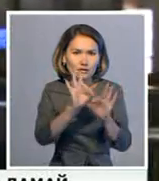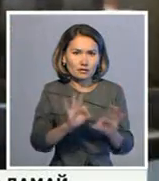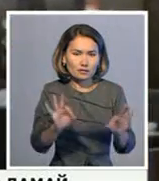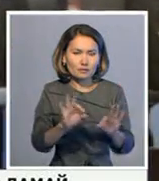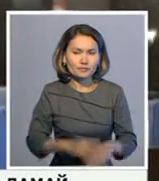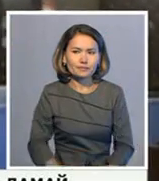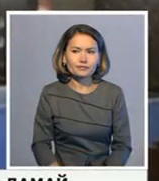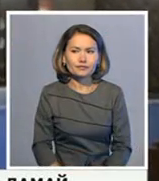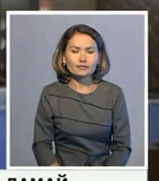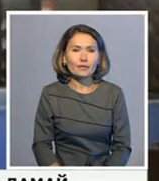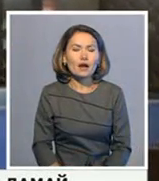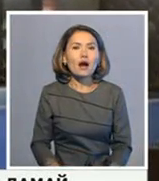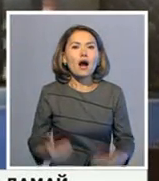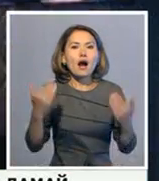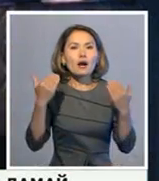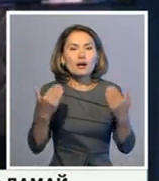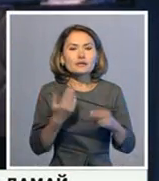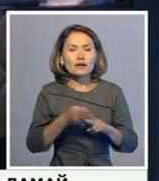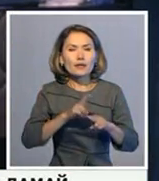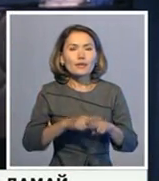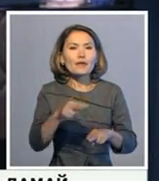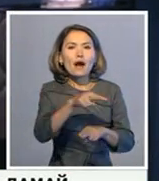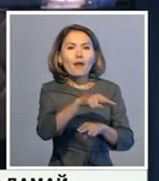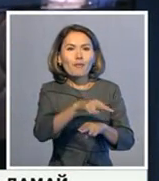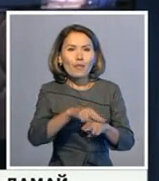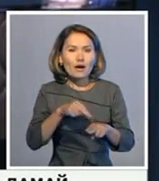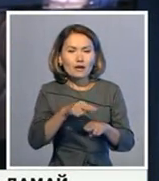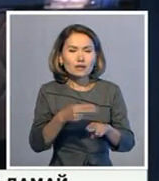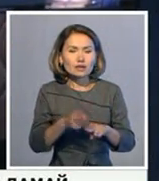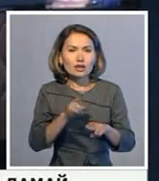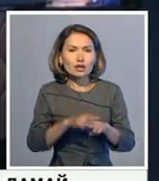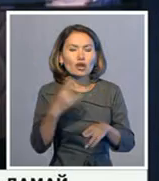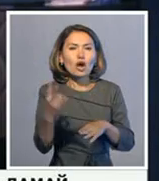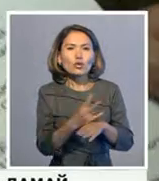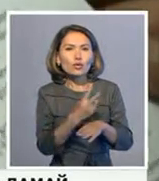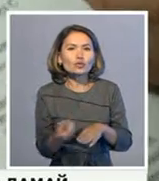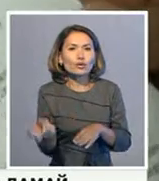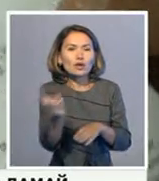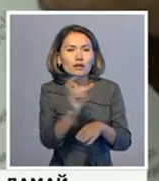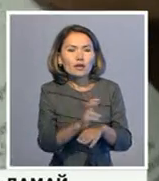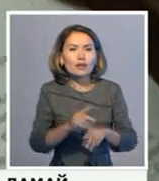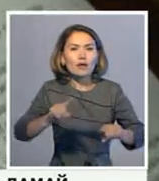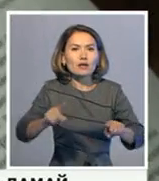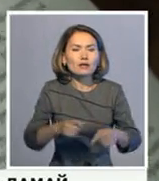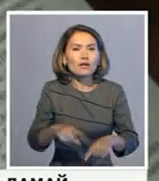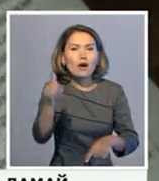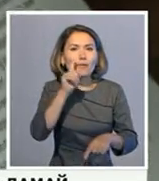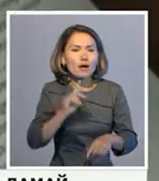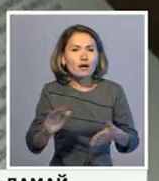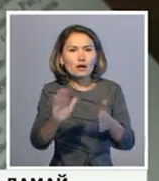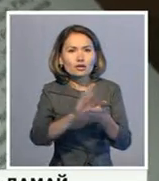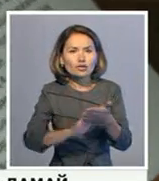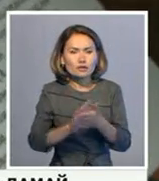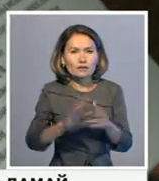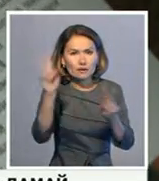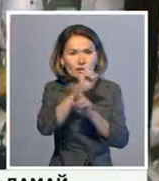Мейрамхана директоры сақшылар мұның барлығын бізге психологиялық қысым көрсету үшін әдейі жасады дейді. Бұл туралы ол құзырлы органдарға жазған шағымында көрсеткен. Ал ішкі